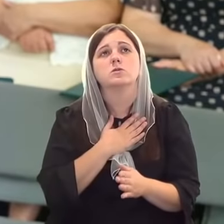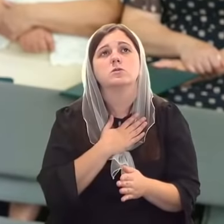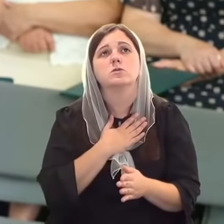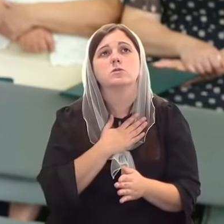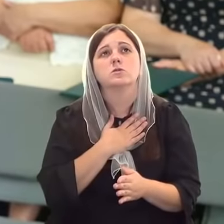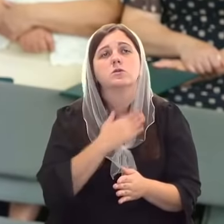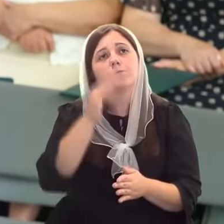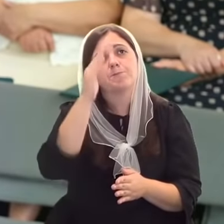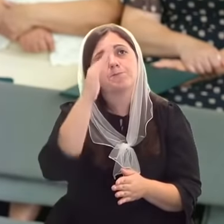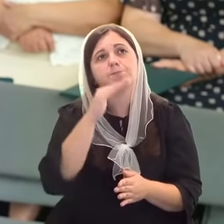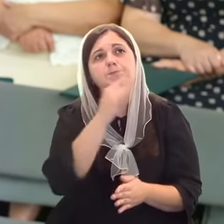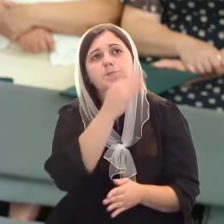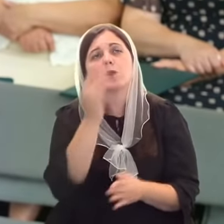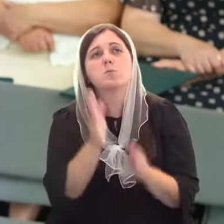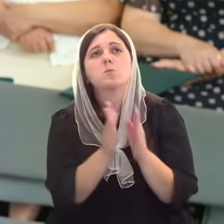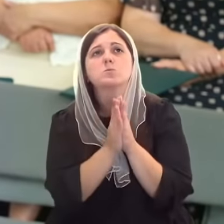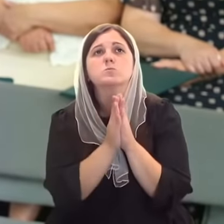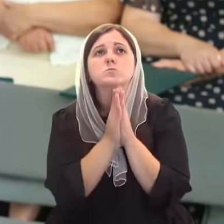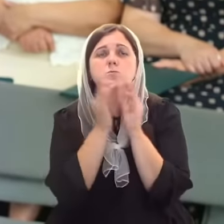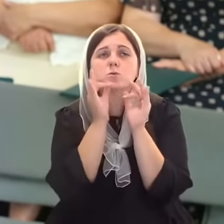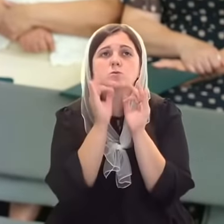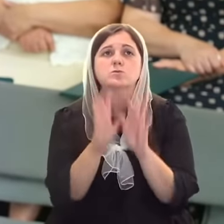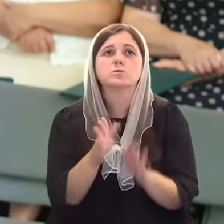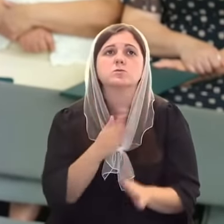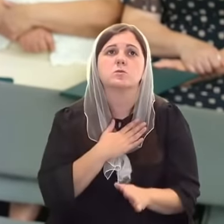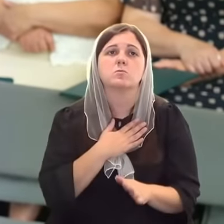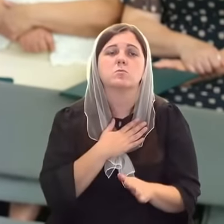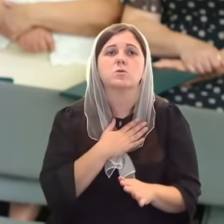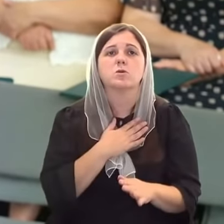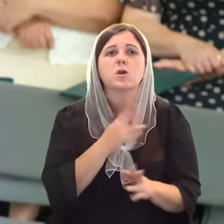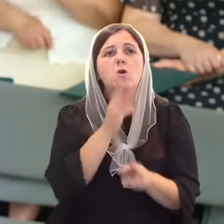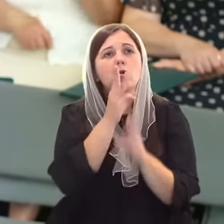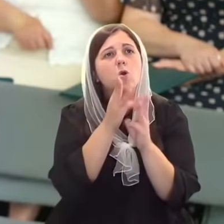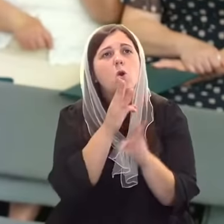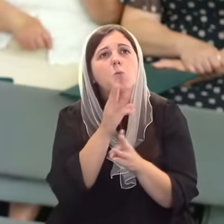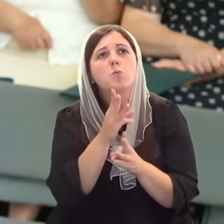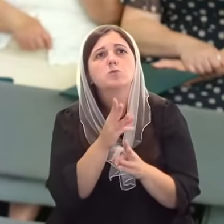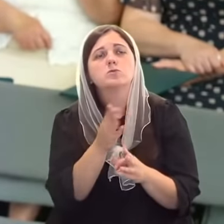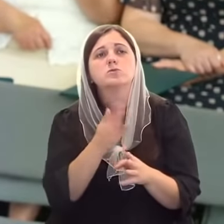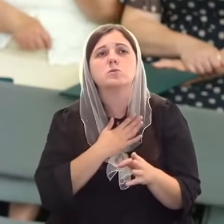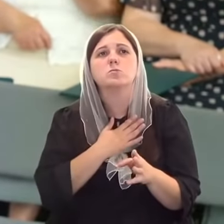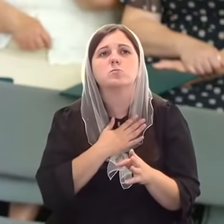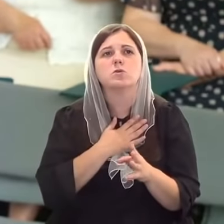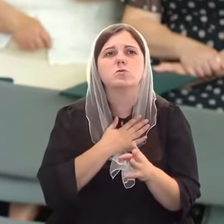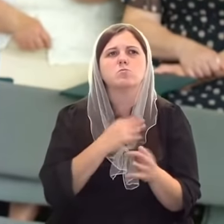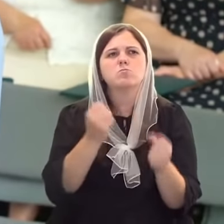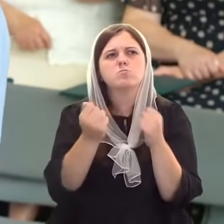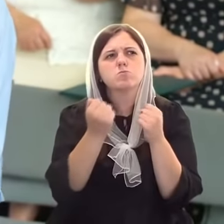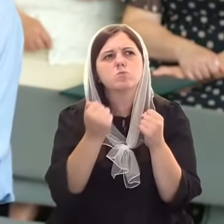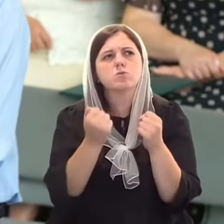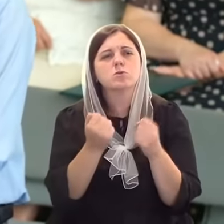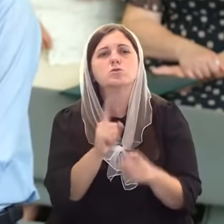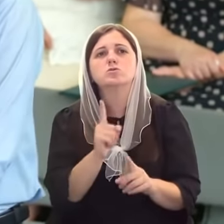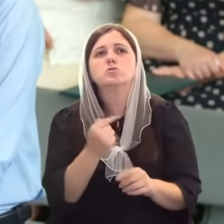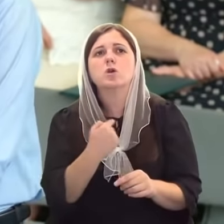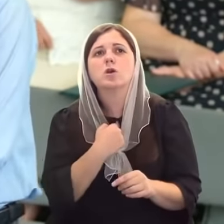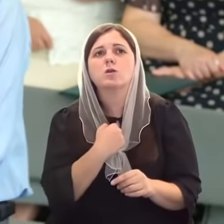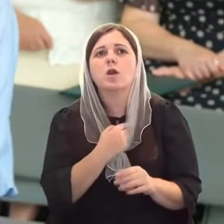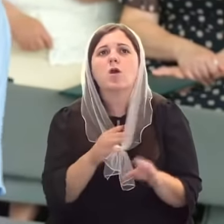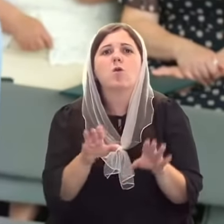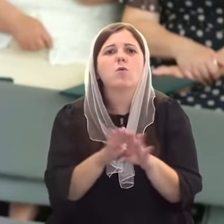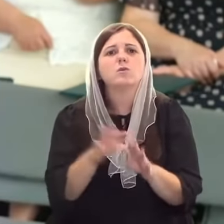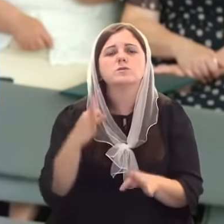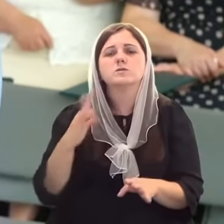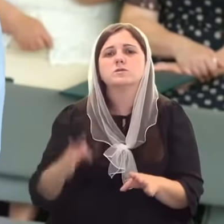Отец Небесный, прости меня за мой ропот. Прости меня за мой бунт. Прости, что я как